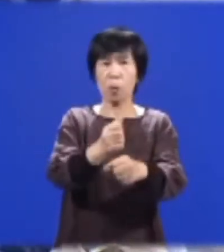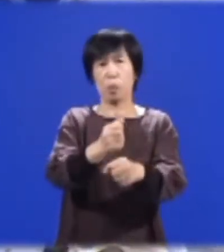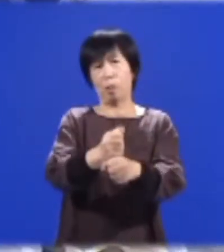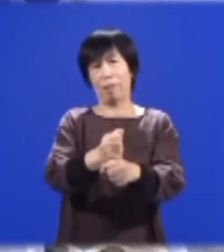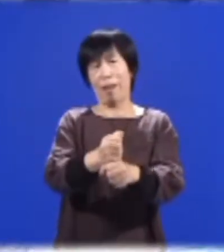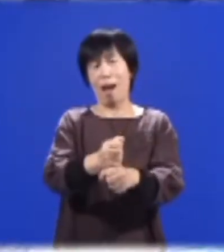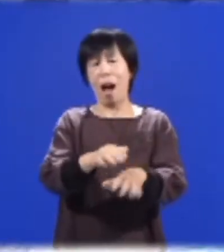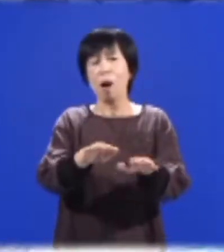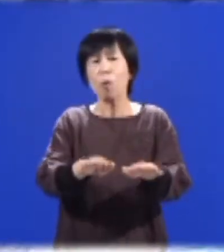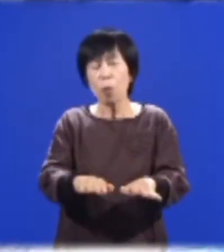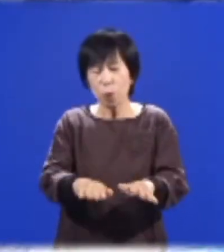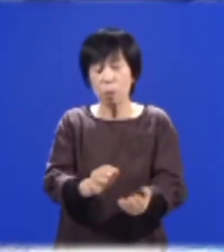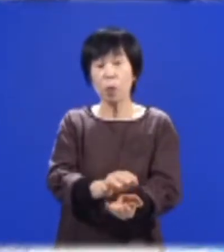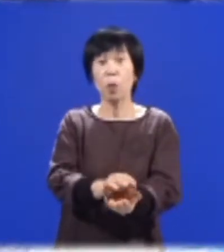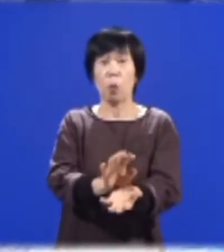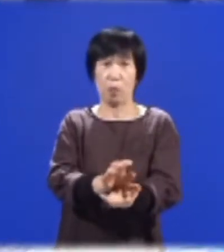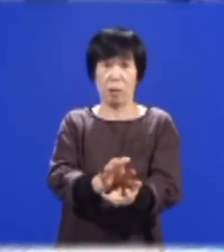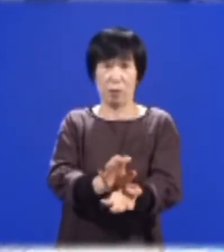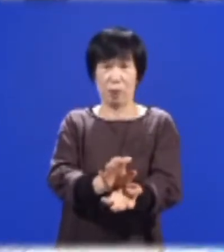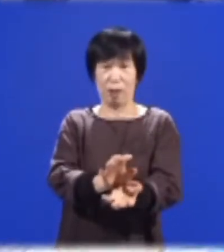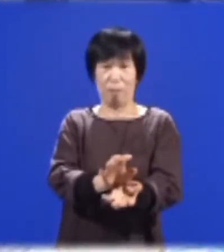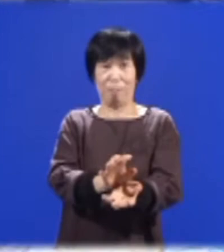られた小獅子なんですって。